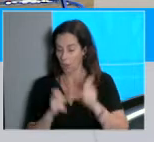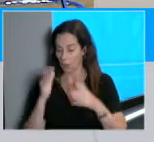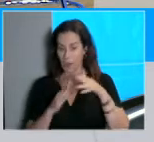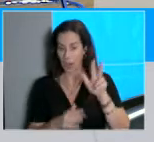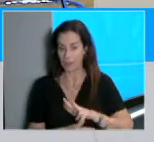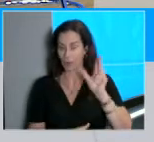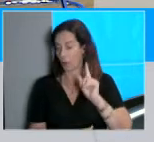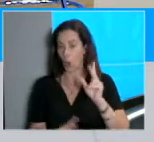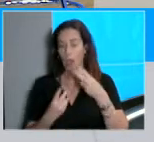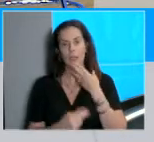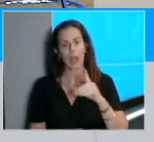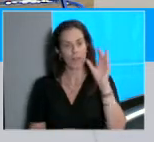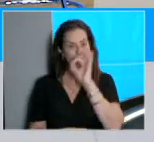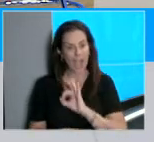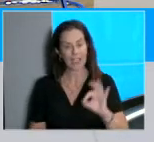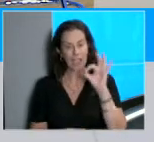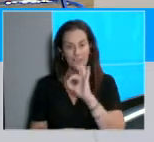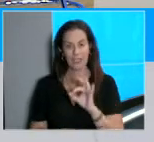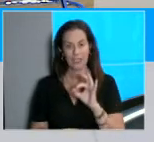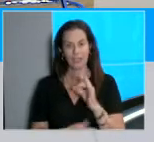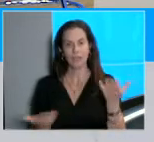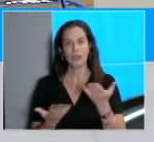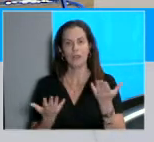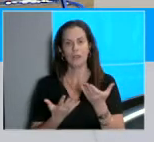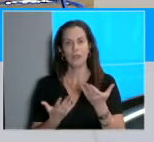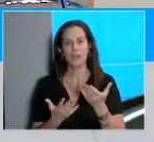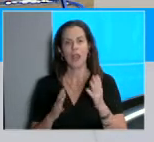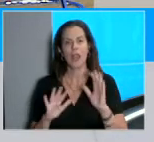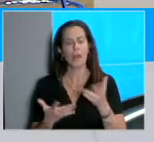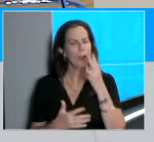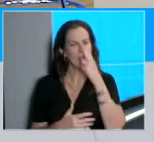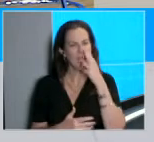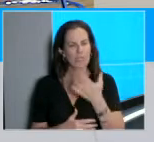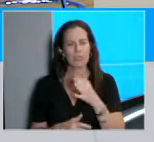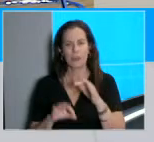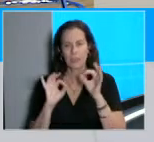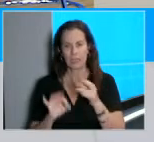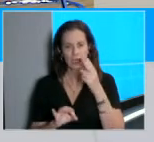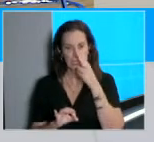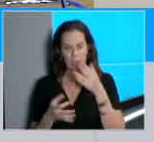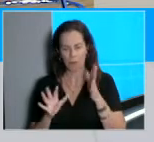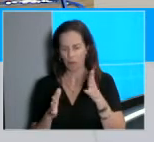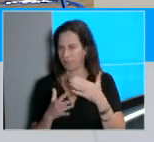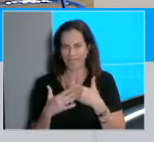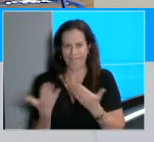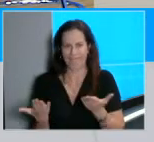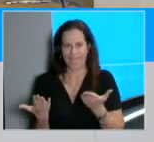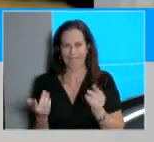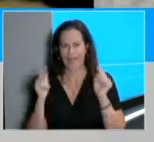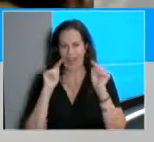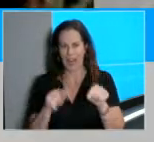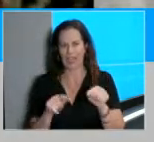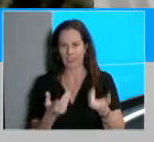ישראל בכלל, אבל עדיין, מה גורם לניסיון? זה באמת ניסיון מאוד פתטי